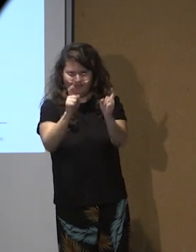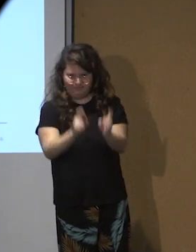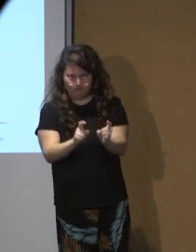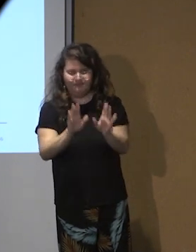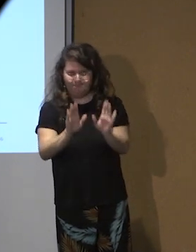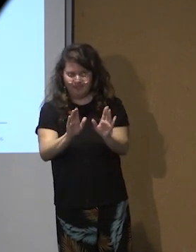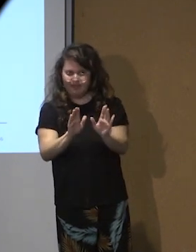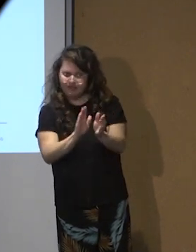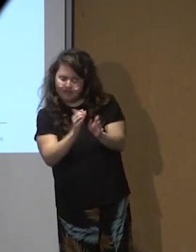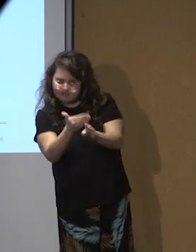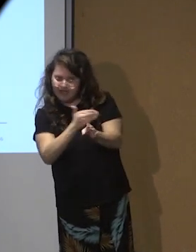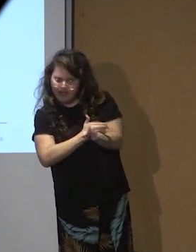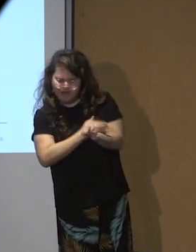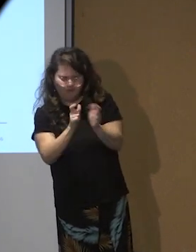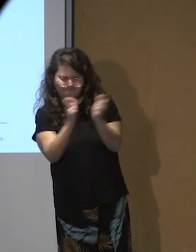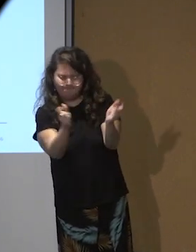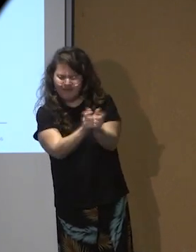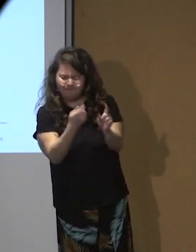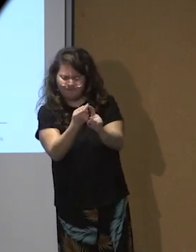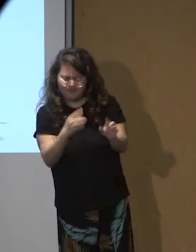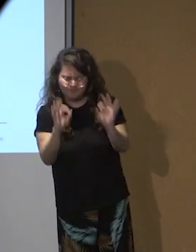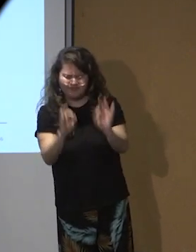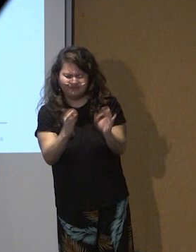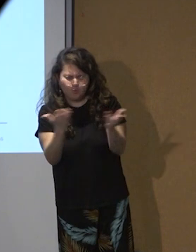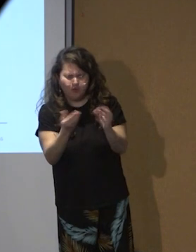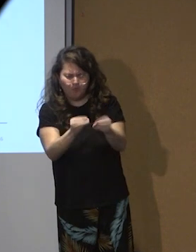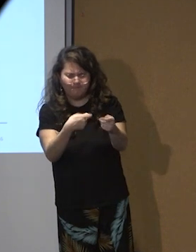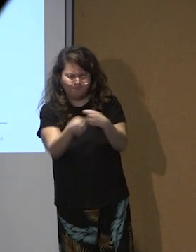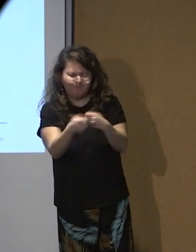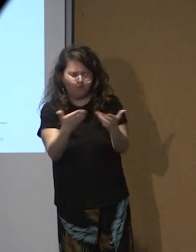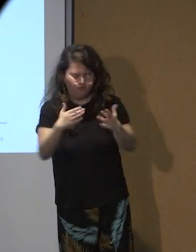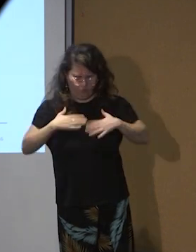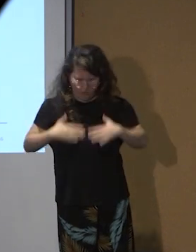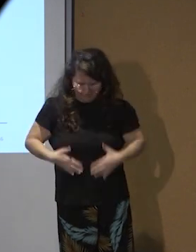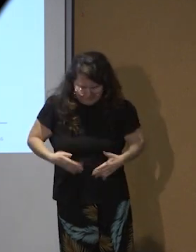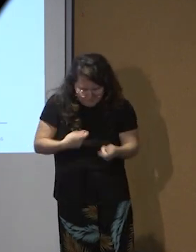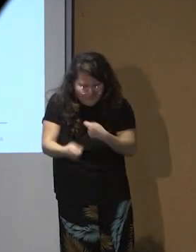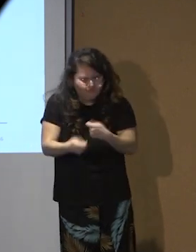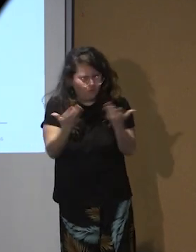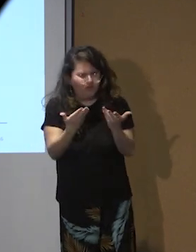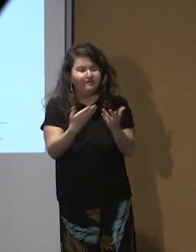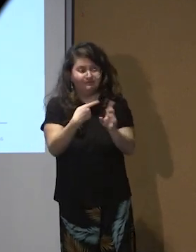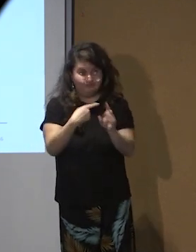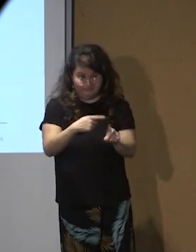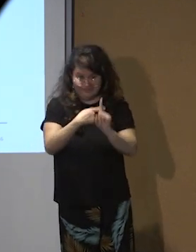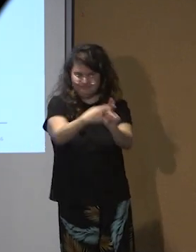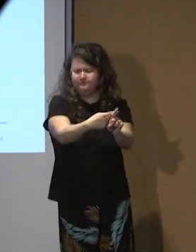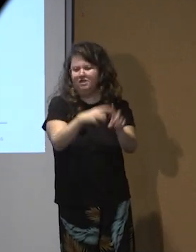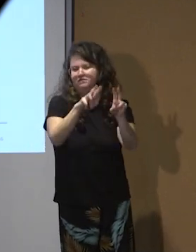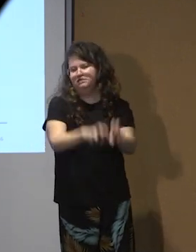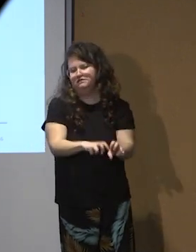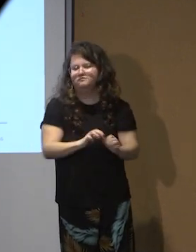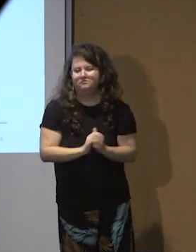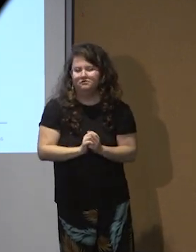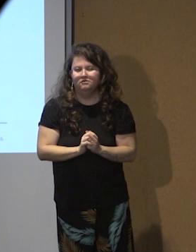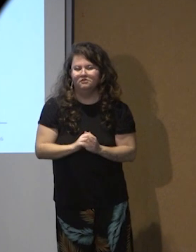l'organisme s'est désadapté. D'accord. Oui, monsieur. Alors, une question sur le diabète, puisque vous